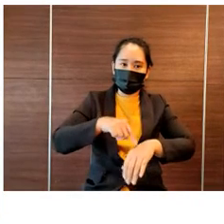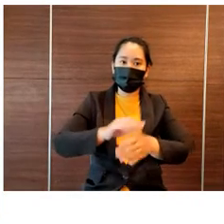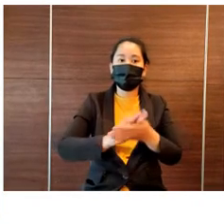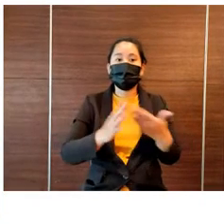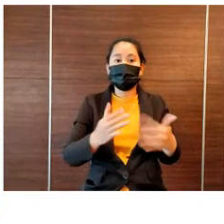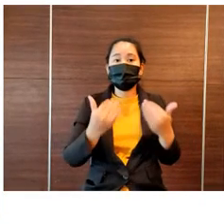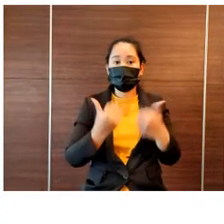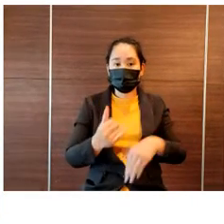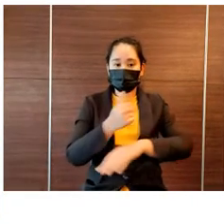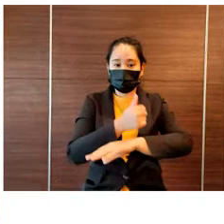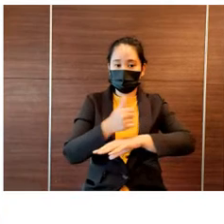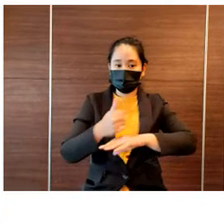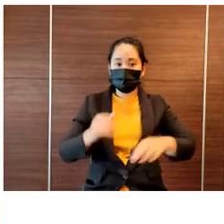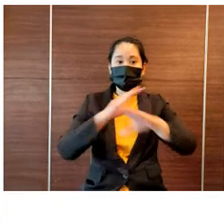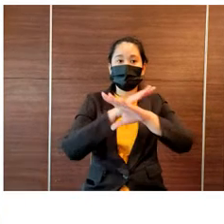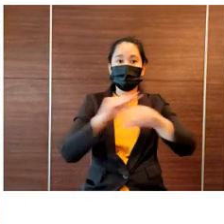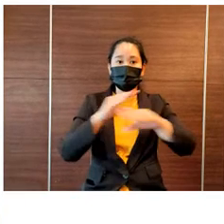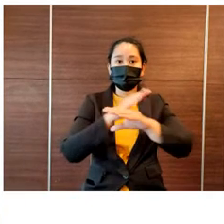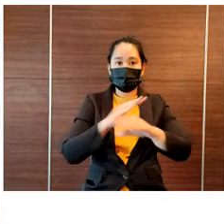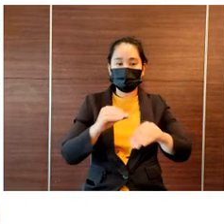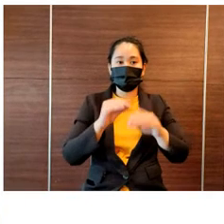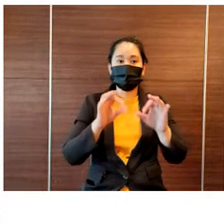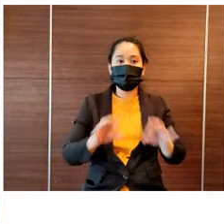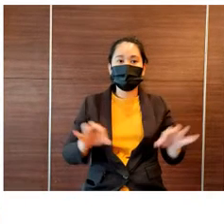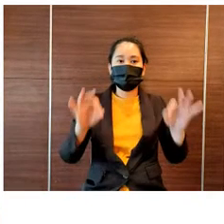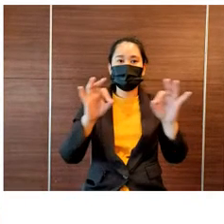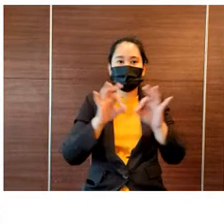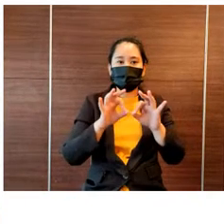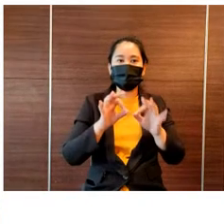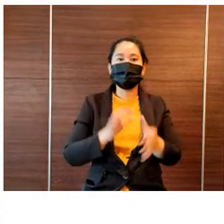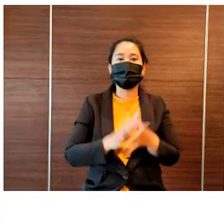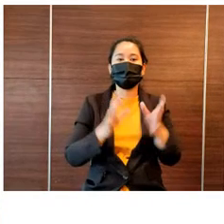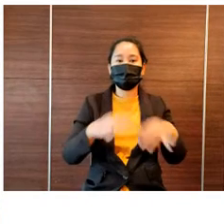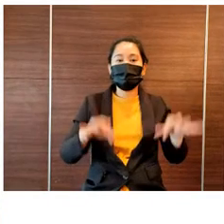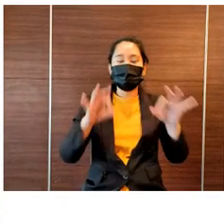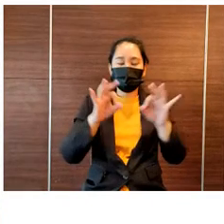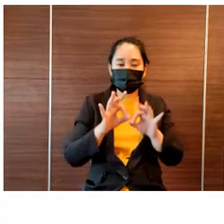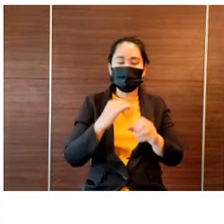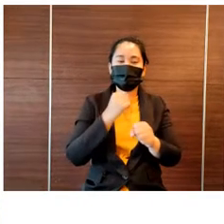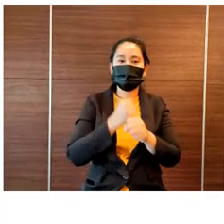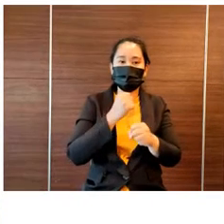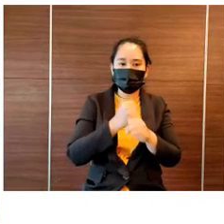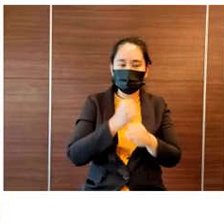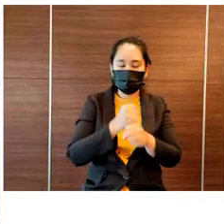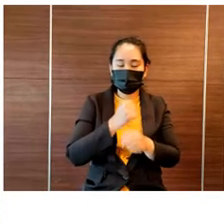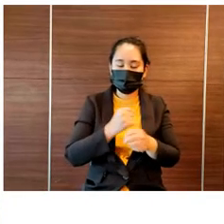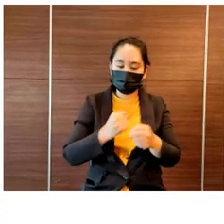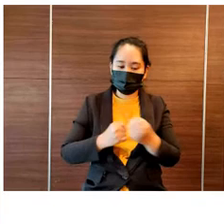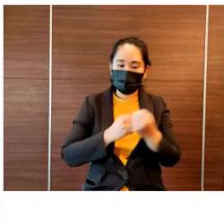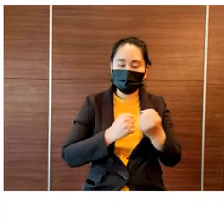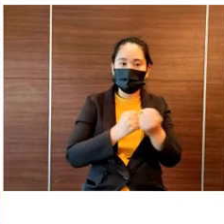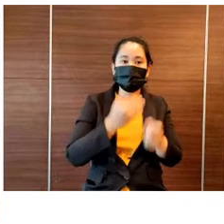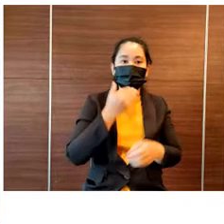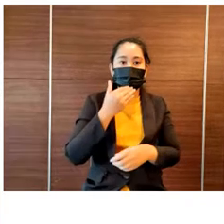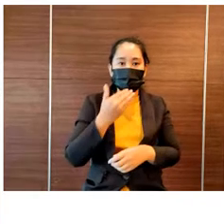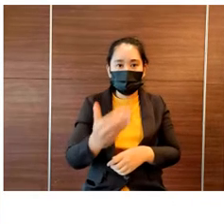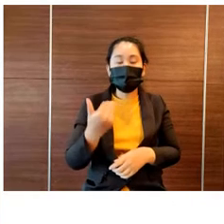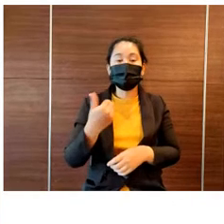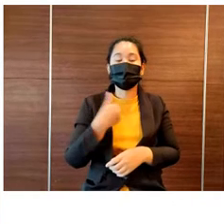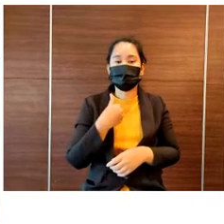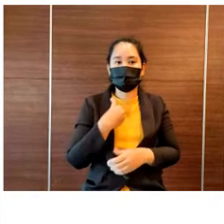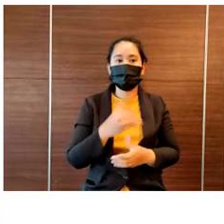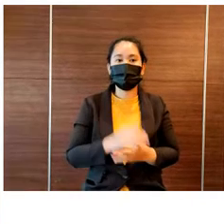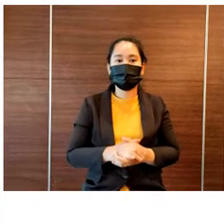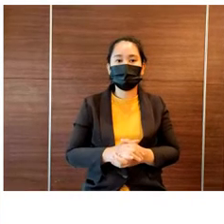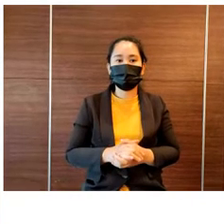ทีนี้เนี่ยเป็นความตั้งใจของหลายๆฝ่ายนะคะแล้วเราก็มีการทำงานในเรื่องนี้กันมาเนี่ยอย่างต่อเนื่องนะคะ